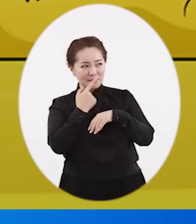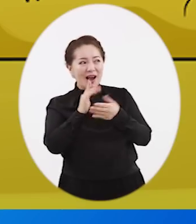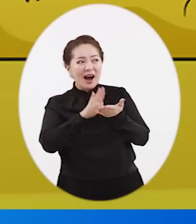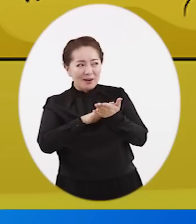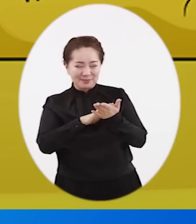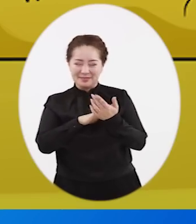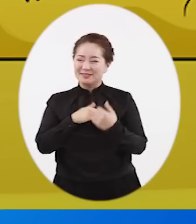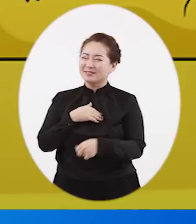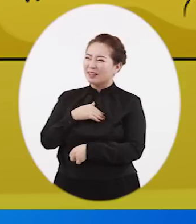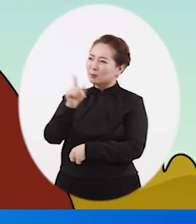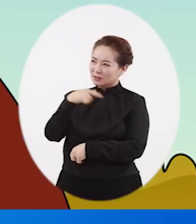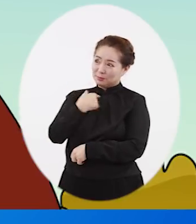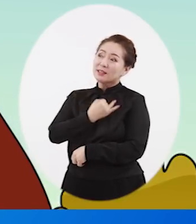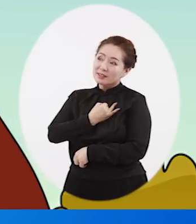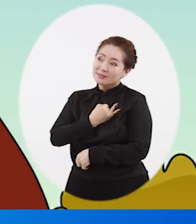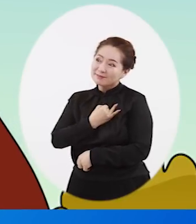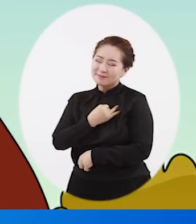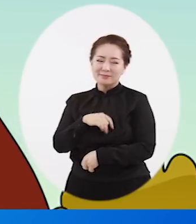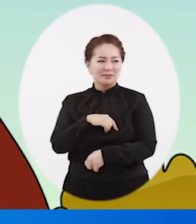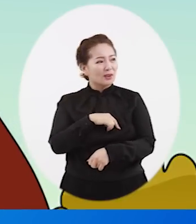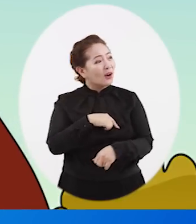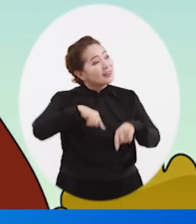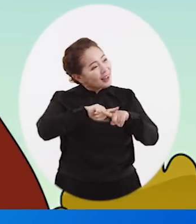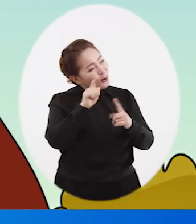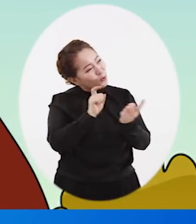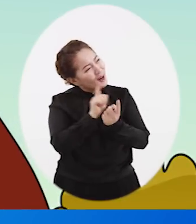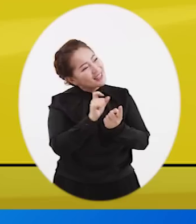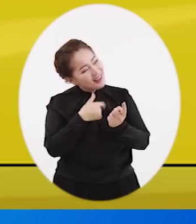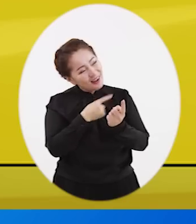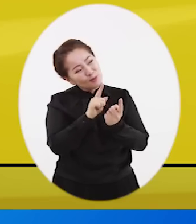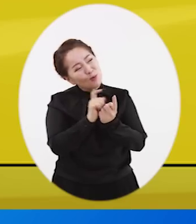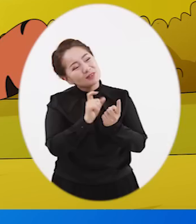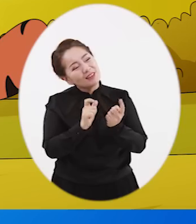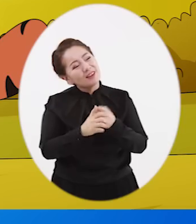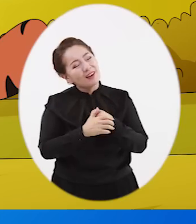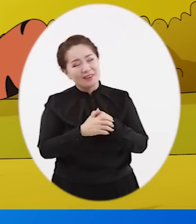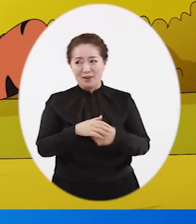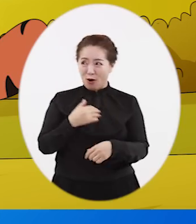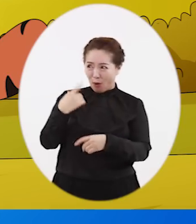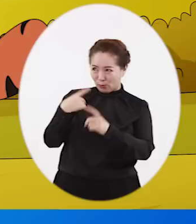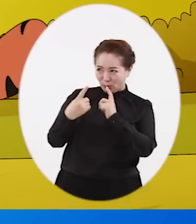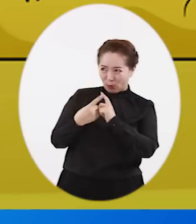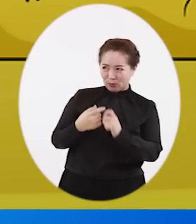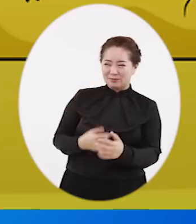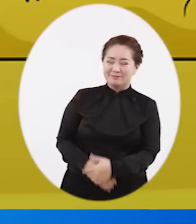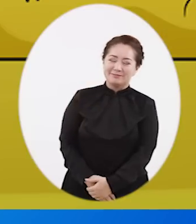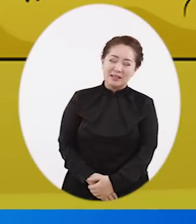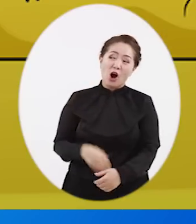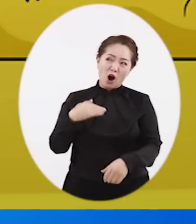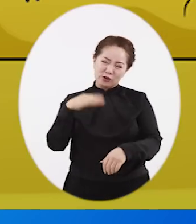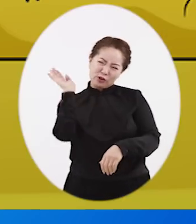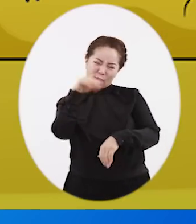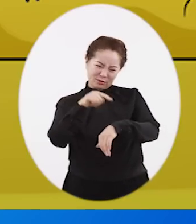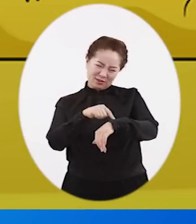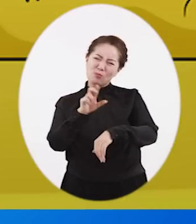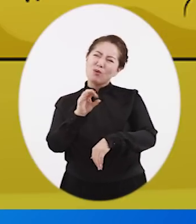За тэгвэл би чамд итгэлээ шүү. Хоёулаа дахиад хизээ уулзах бол. Хоёулаа юу? Одоо бидний явах